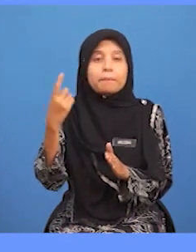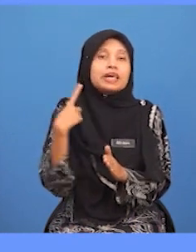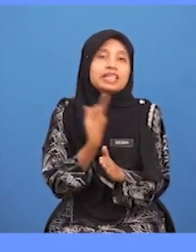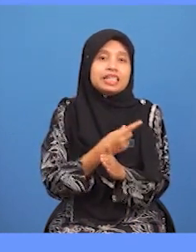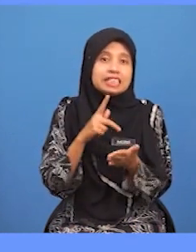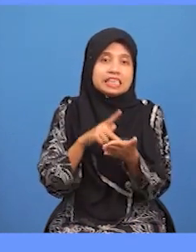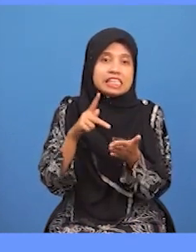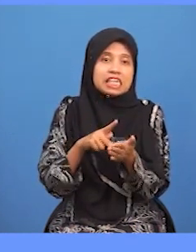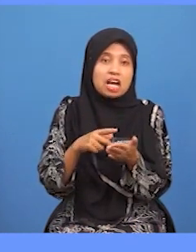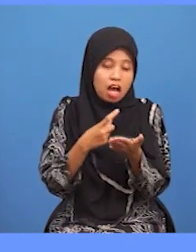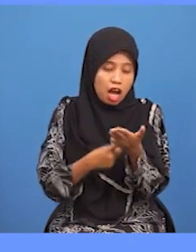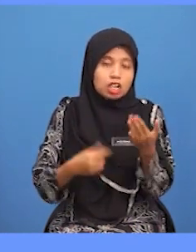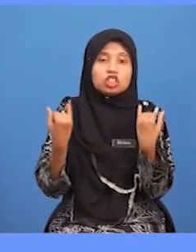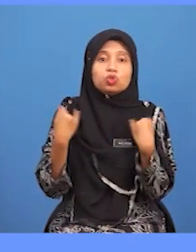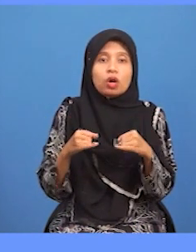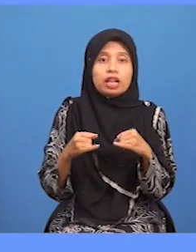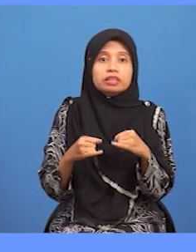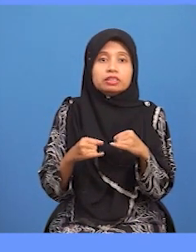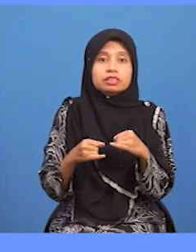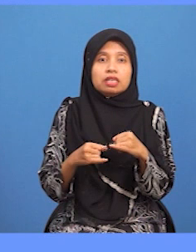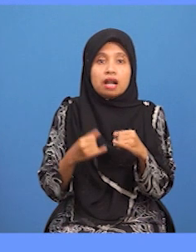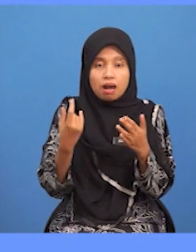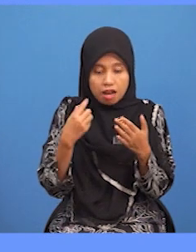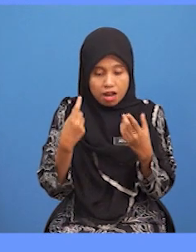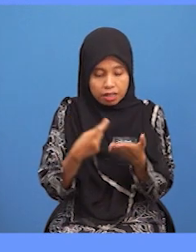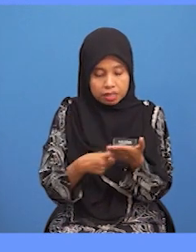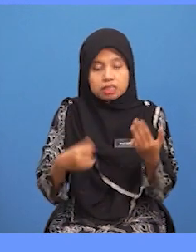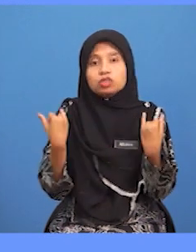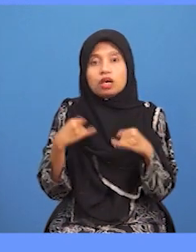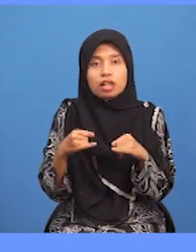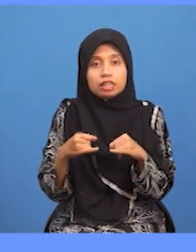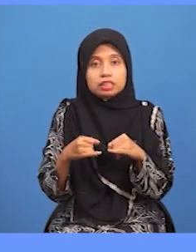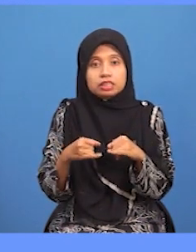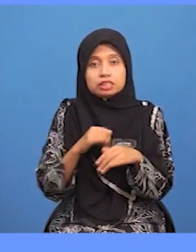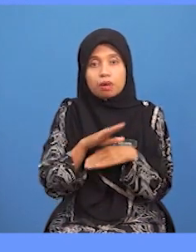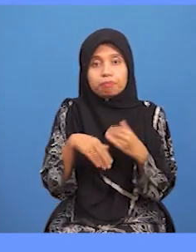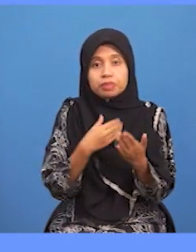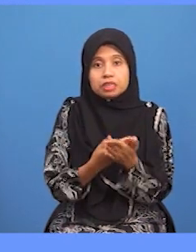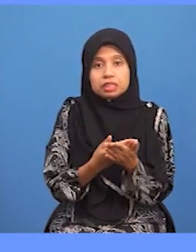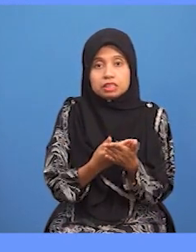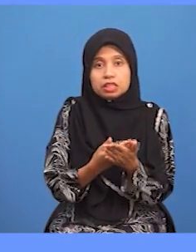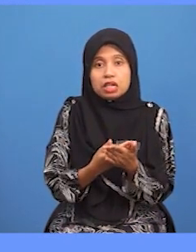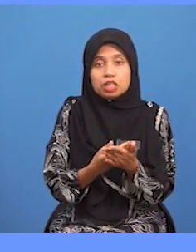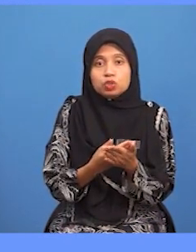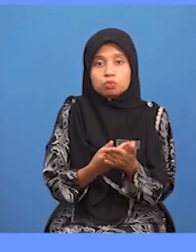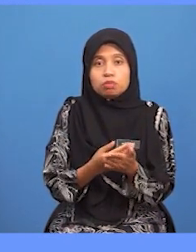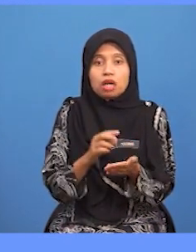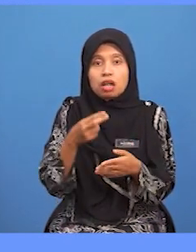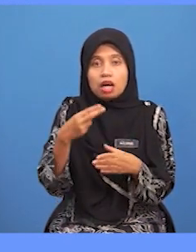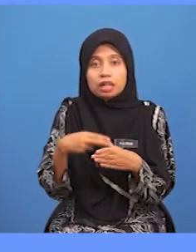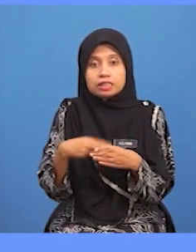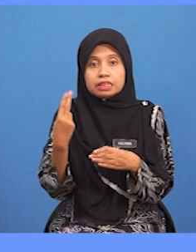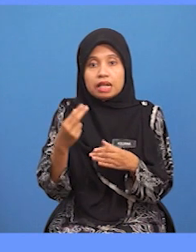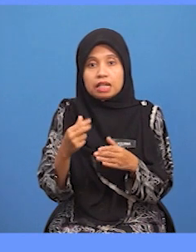RM35,000. Mari kita kira harga jualan seunit pula. Harga jualan seunit sama dengan jumlah hasil bahagi unit